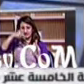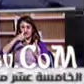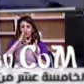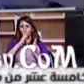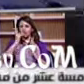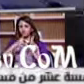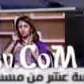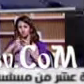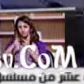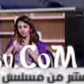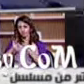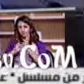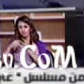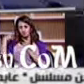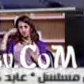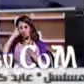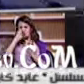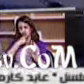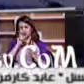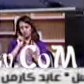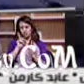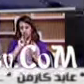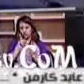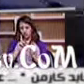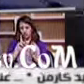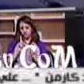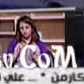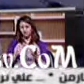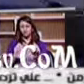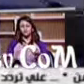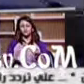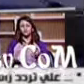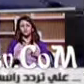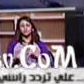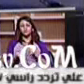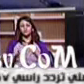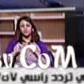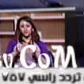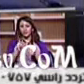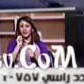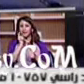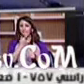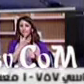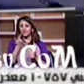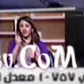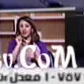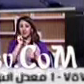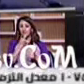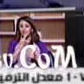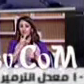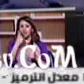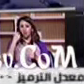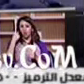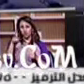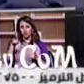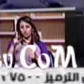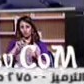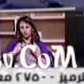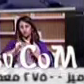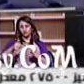طيب يعني هل الاجنده بانت بتاعه التحركات بتاعتكم هتبدا تنزلوا امتى ابتدي من يوم 21 من يوم